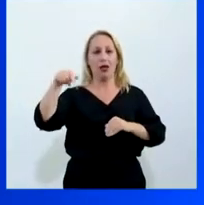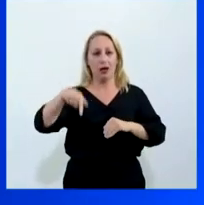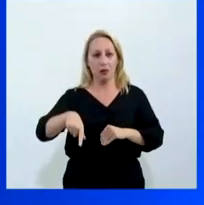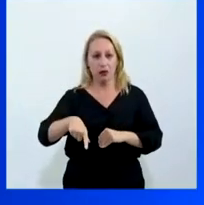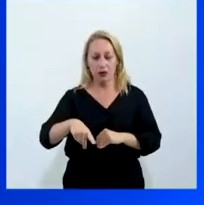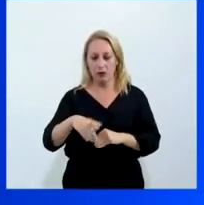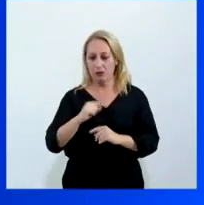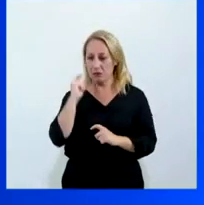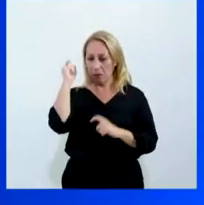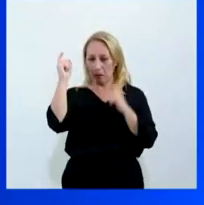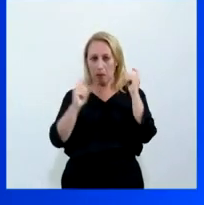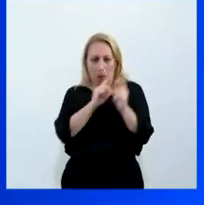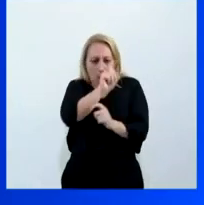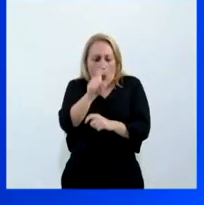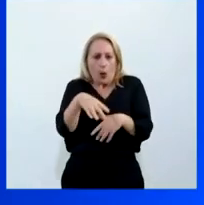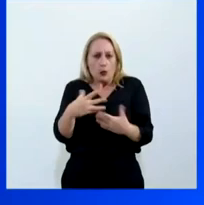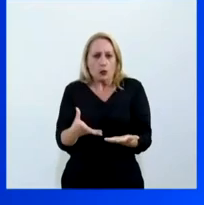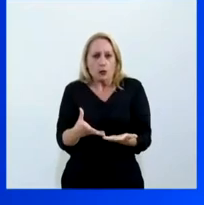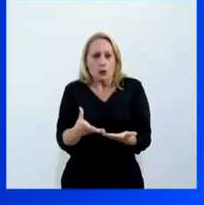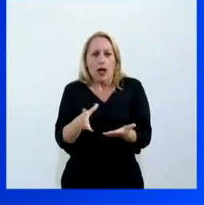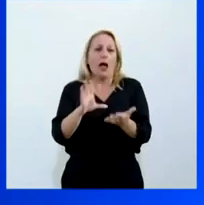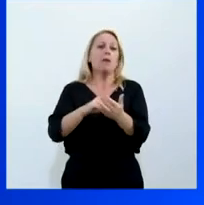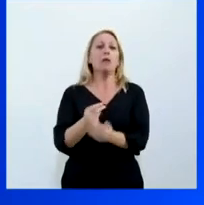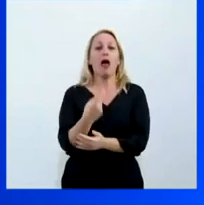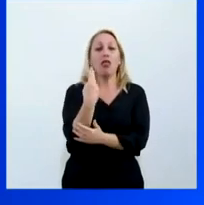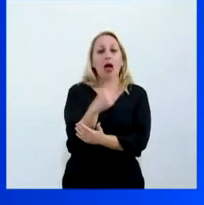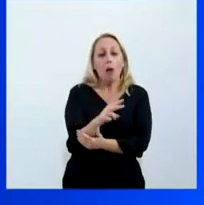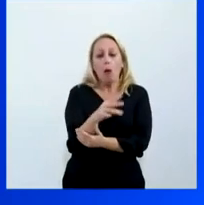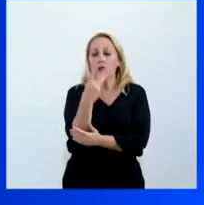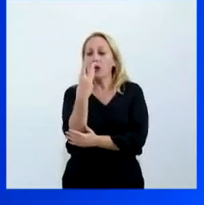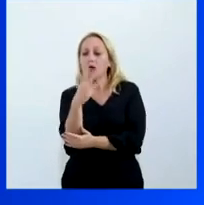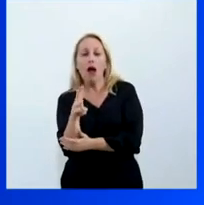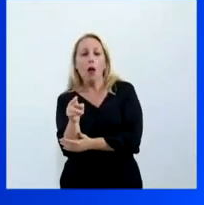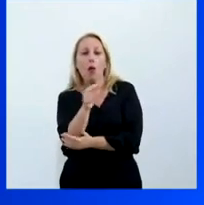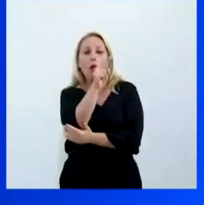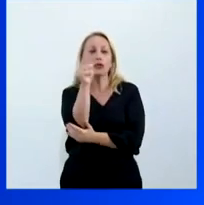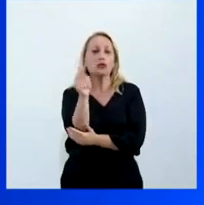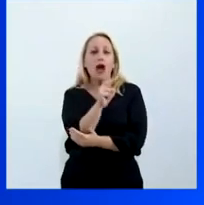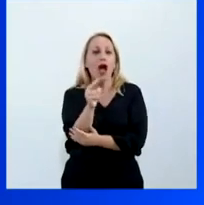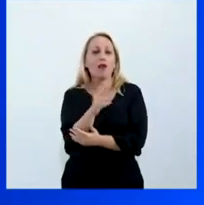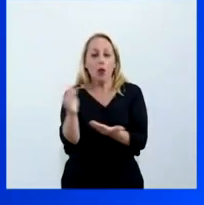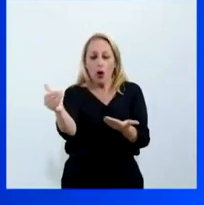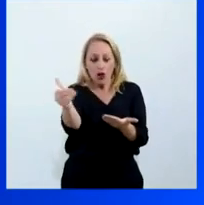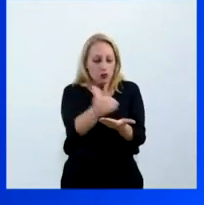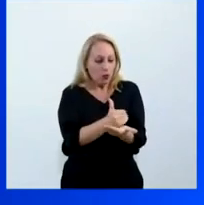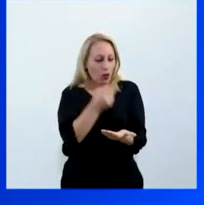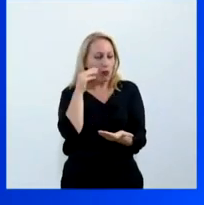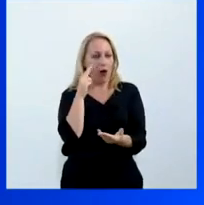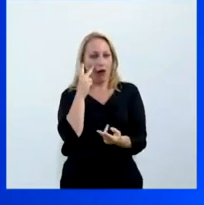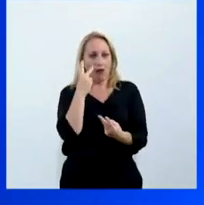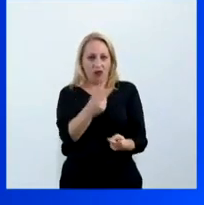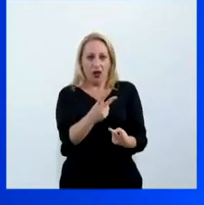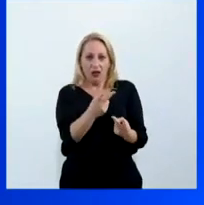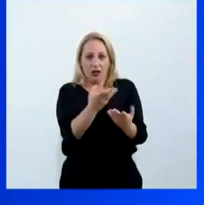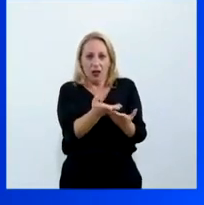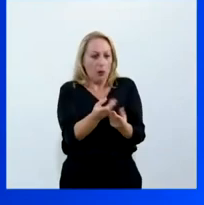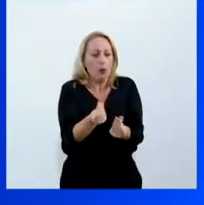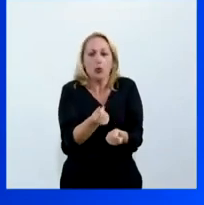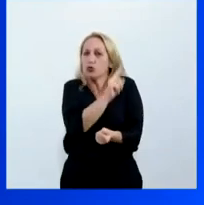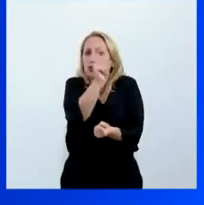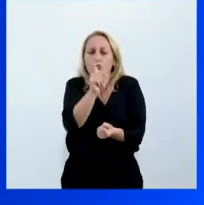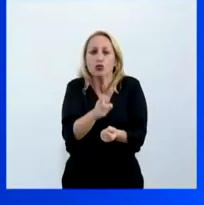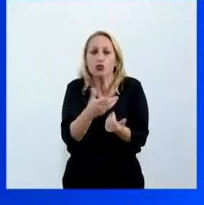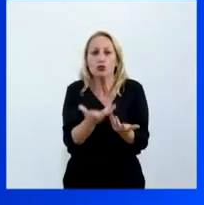άνθρωποι ζουν με απολαβές των 200 και των 300 ευρώ, διότι αυτό είναι τελικά το εισόδημα το οποίο φαίνεται να εμφανίζουν ως